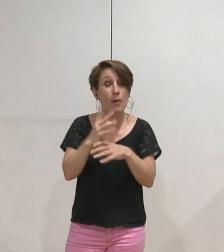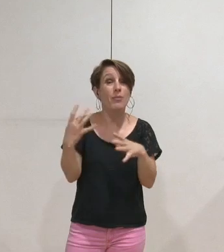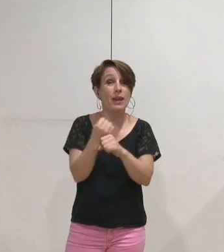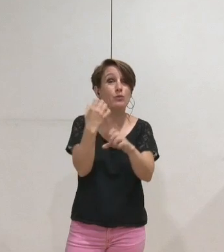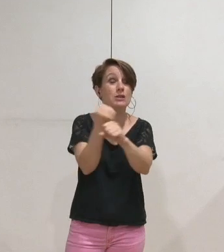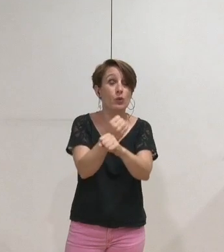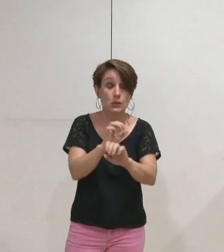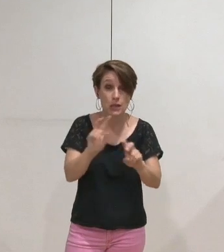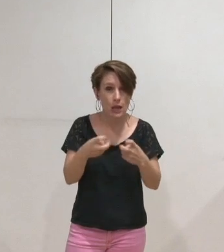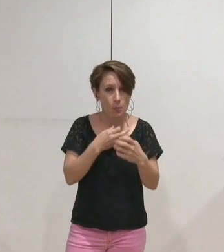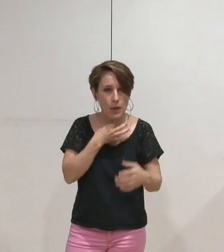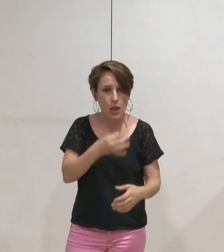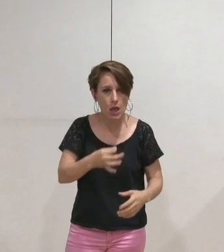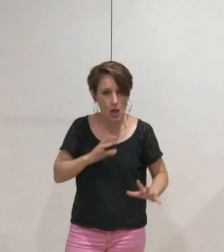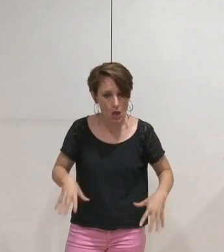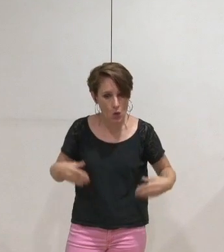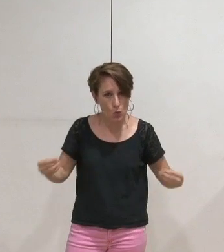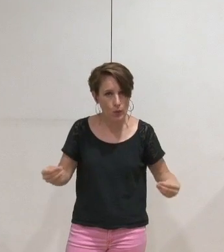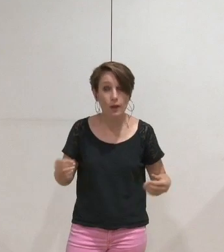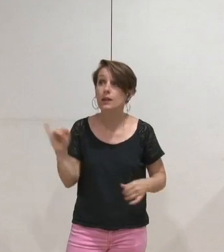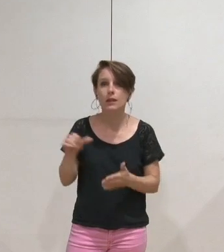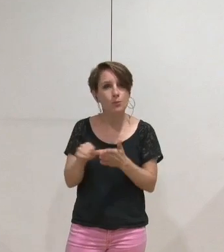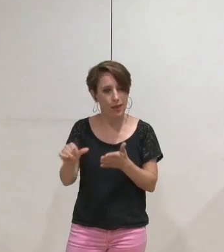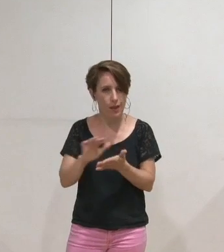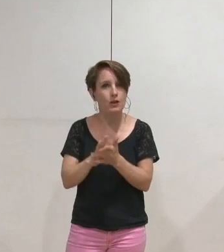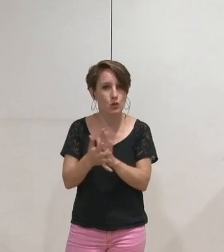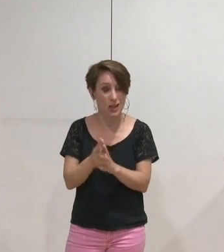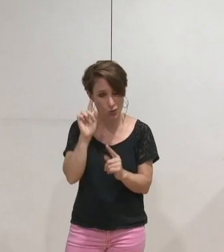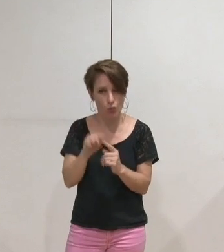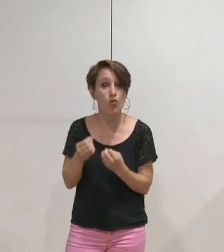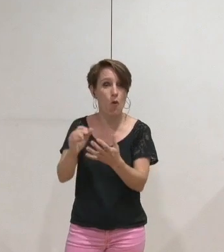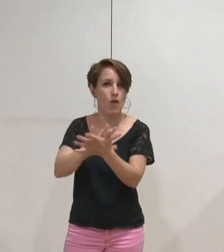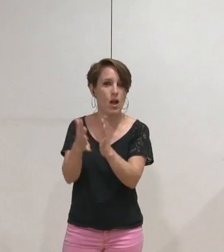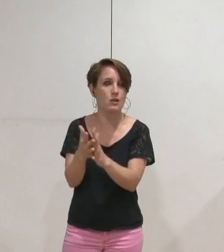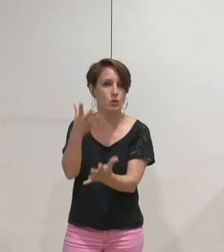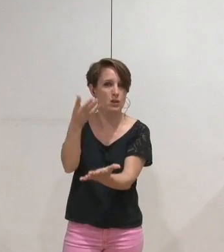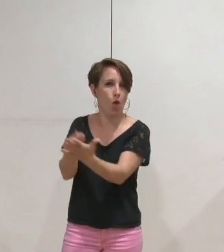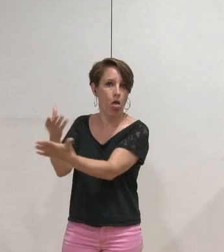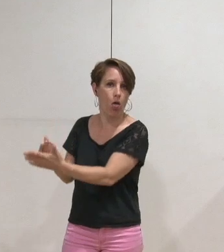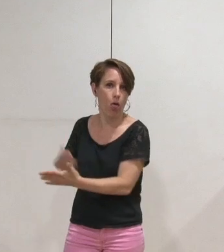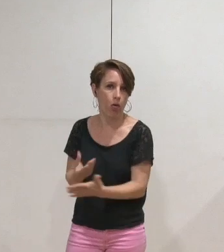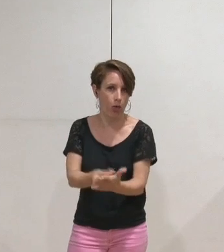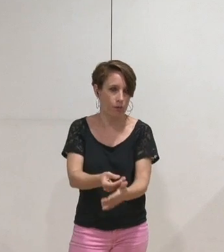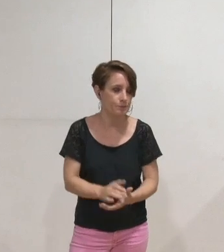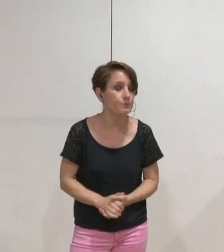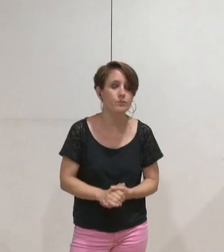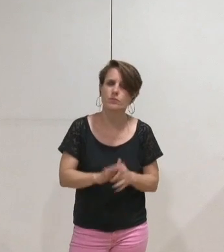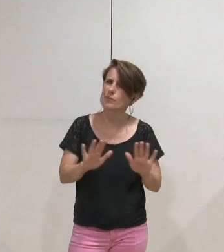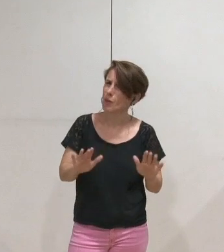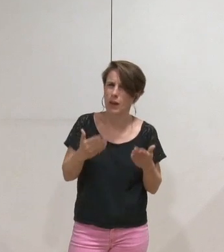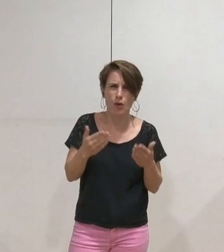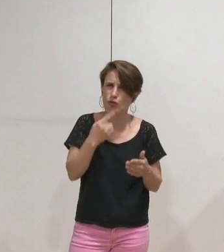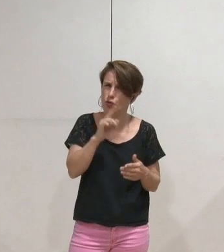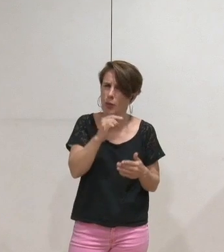associations mais nous ne sommes pas dans ce cadre là euh et non déplaise à certains depuis cette